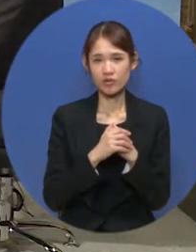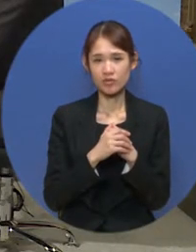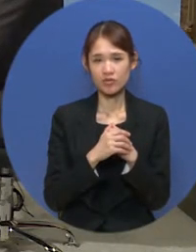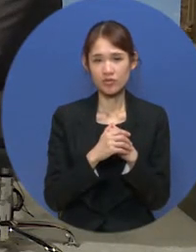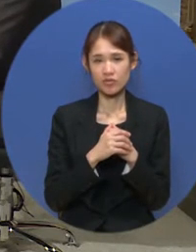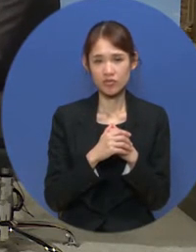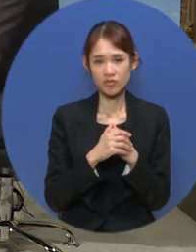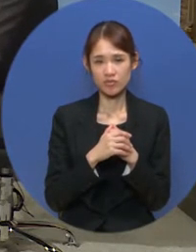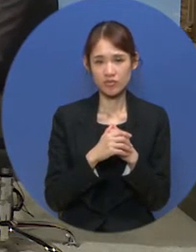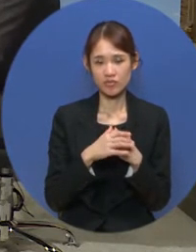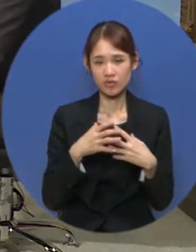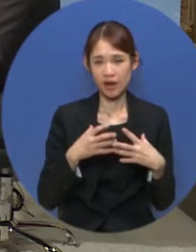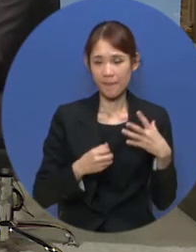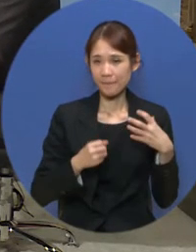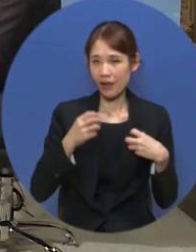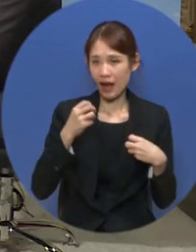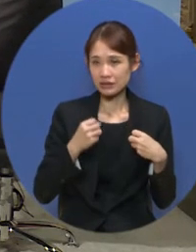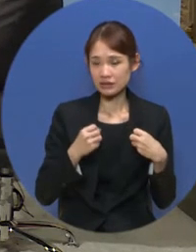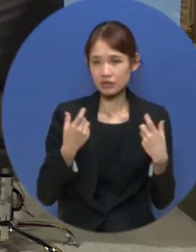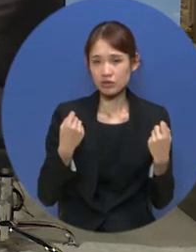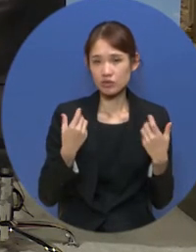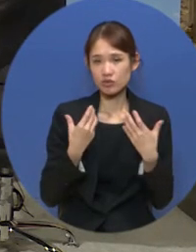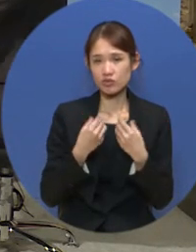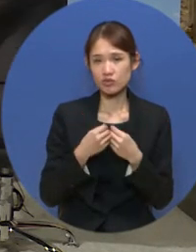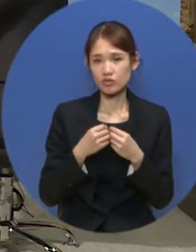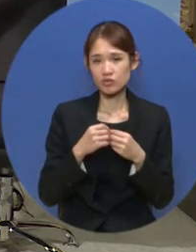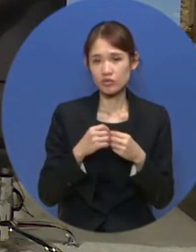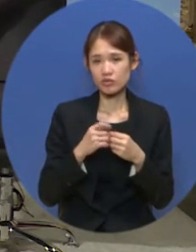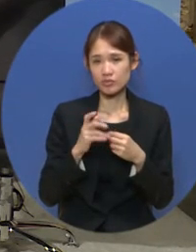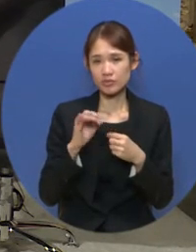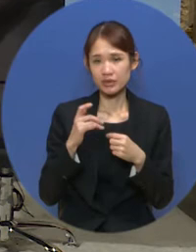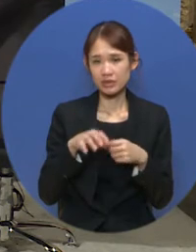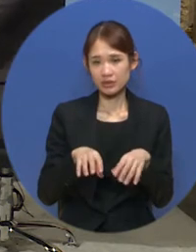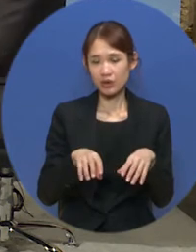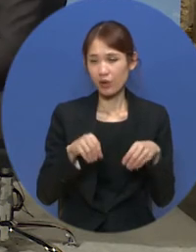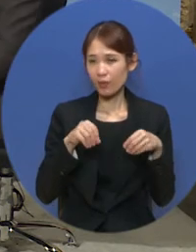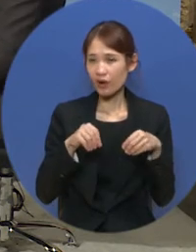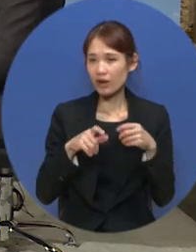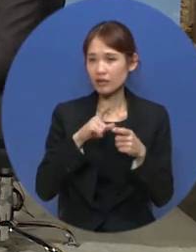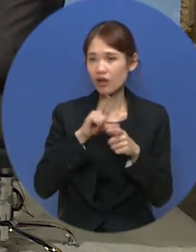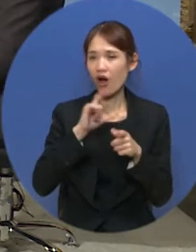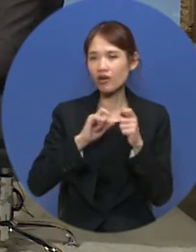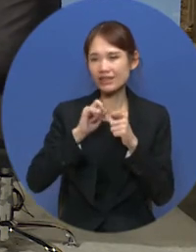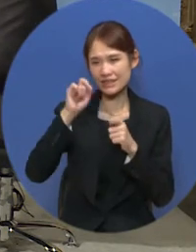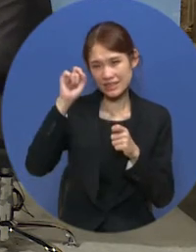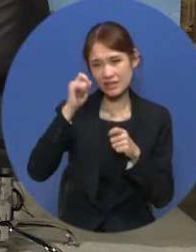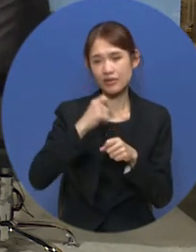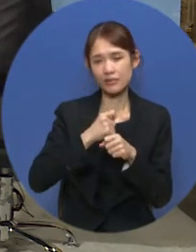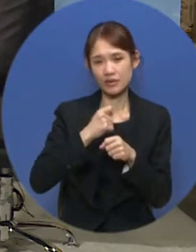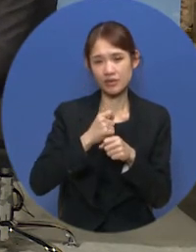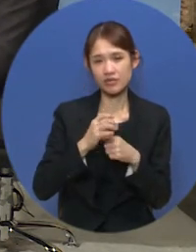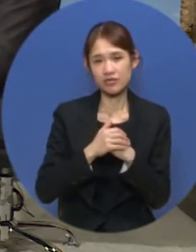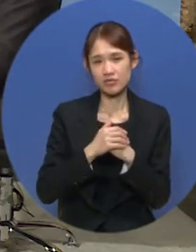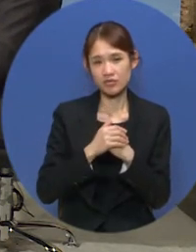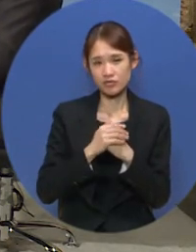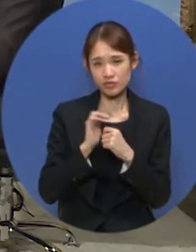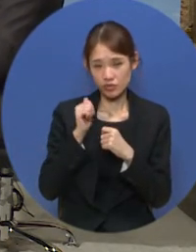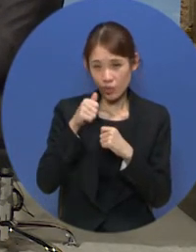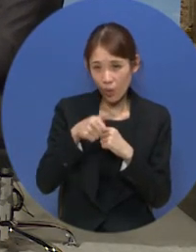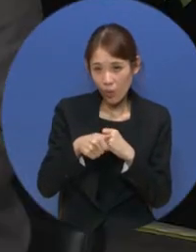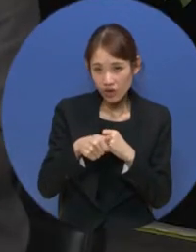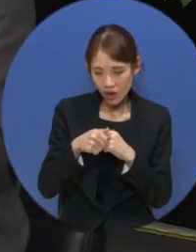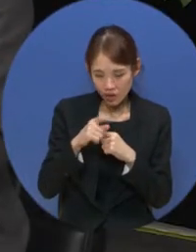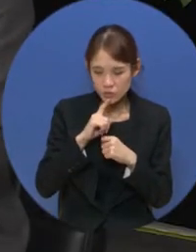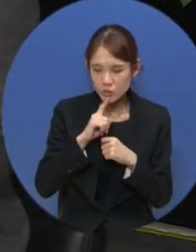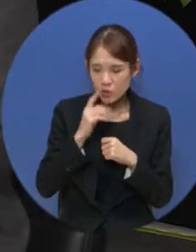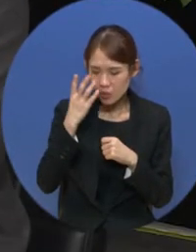네. 그리고 이제 그 바지 같은 경우도 네. 미드 길이를 좀 더 길게 하고 그래서 이제 숙이시더라도 뭐 속옷이